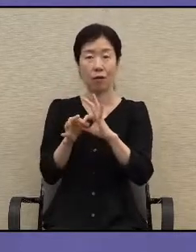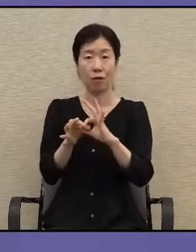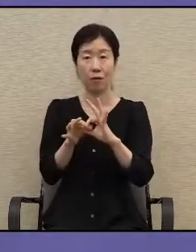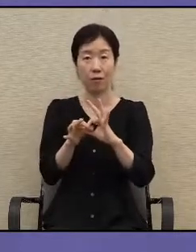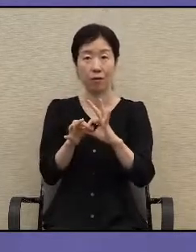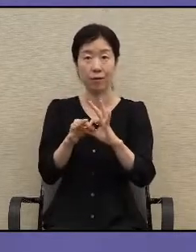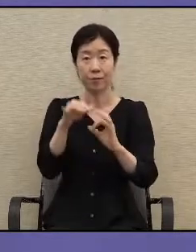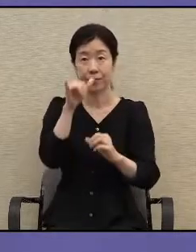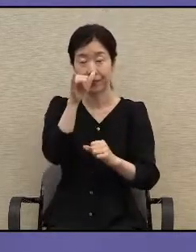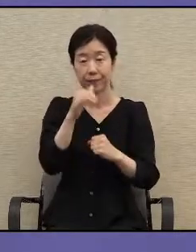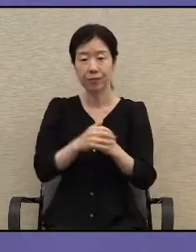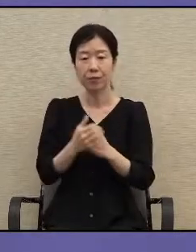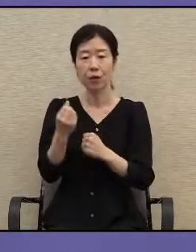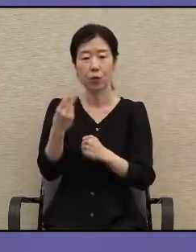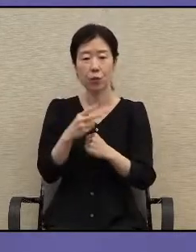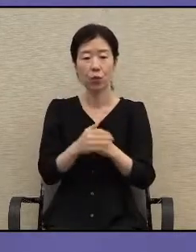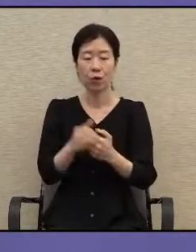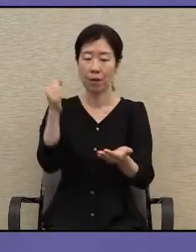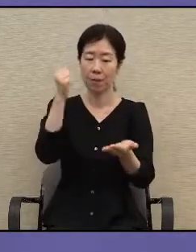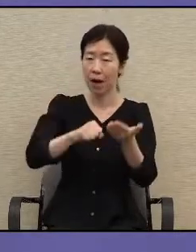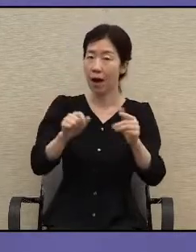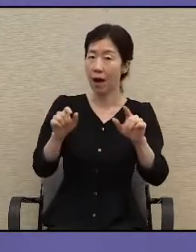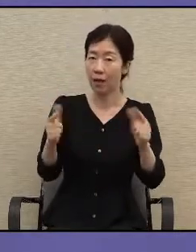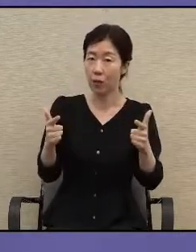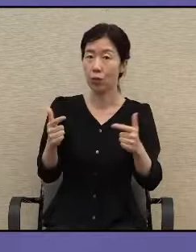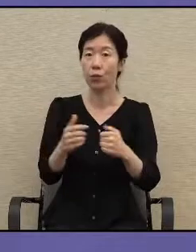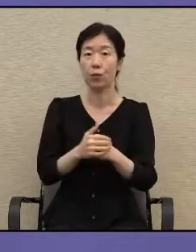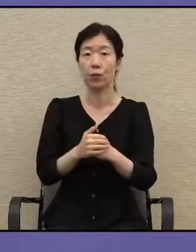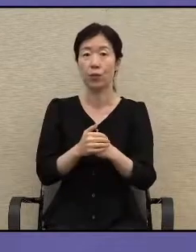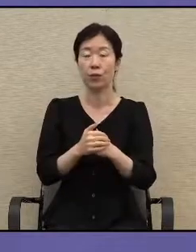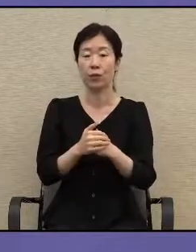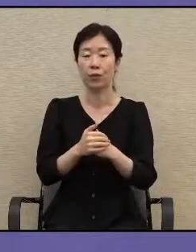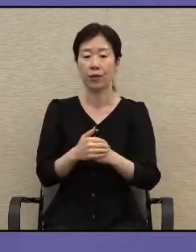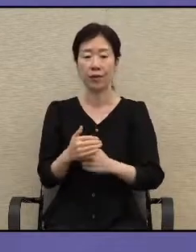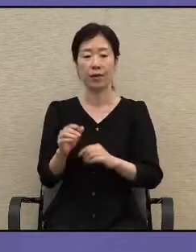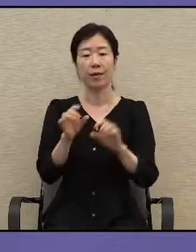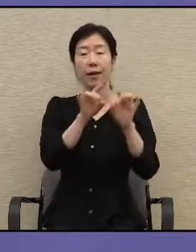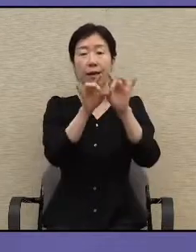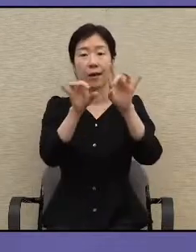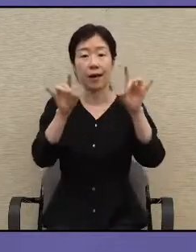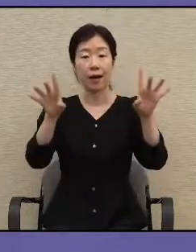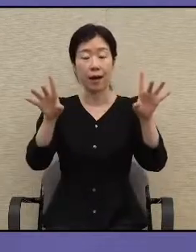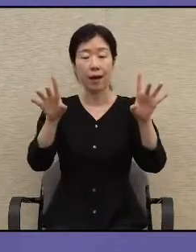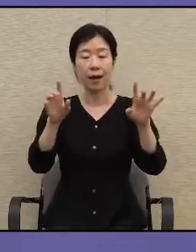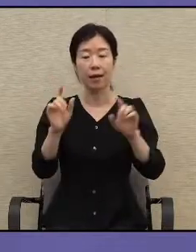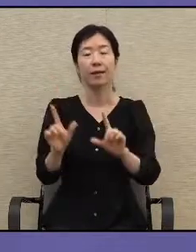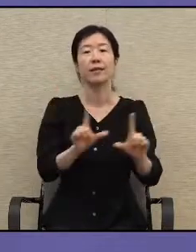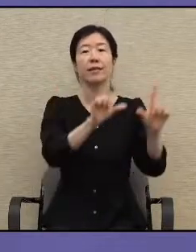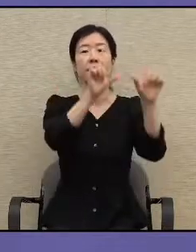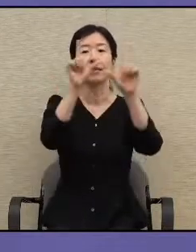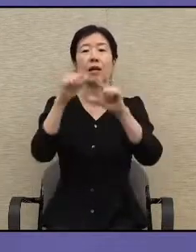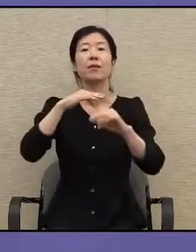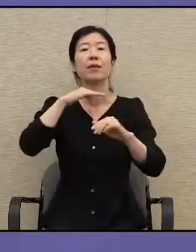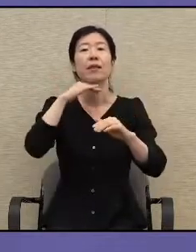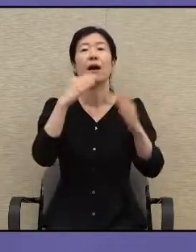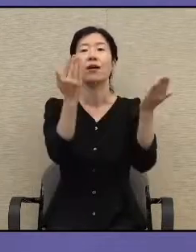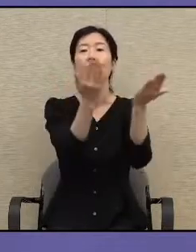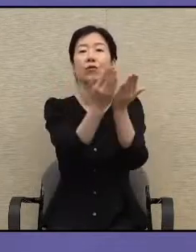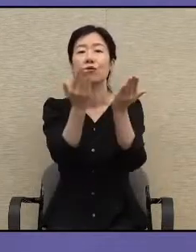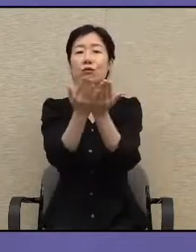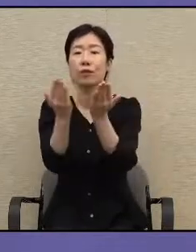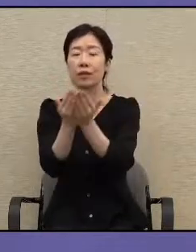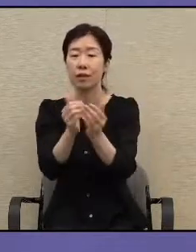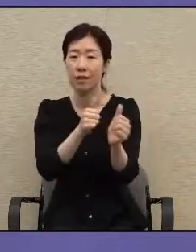것이고 어떤 정적인 개념이 아니라 이런 어떤 우리의 인생 주기와 함께 맞물려서 함께 성장과 발달을